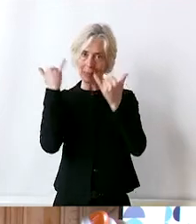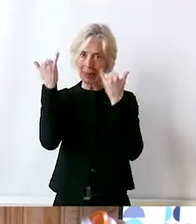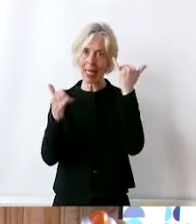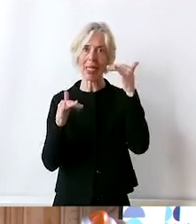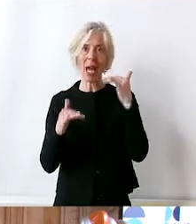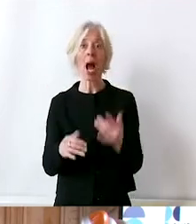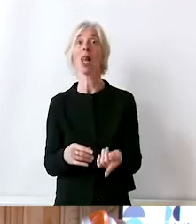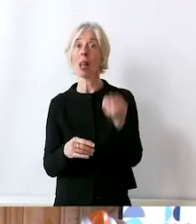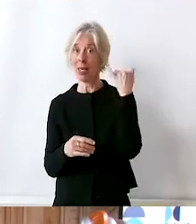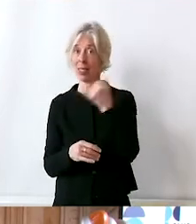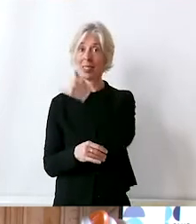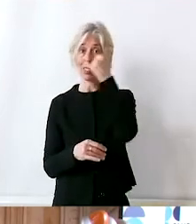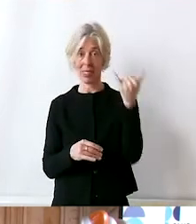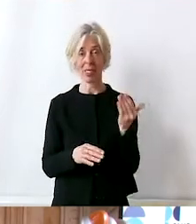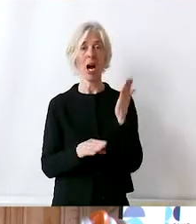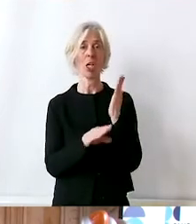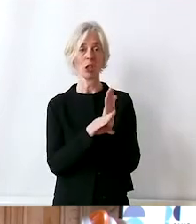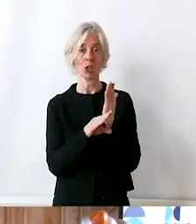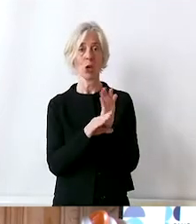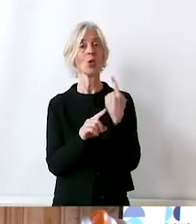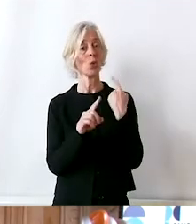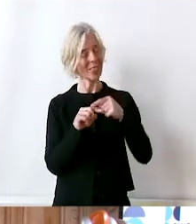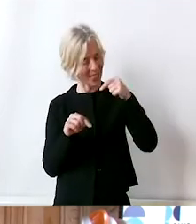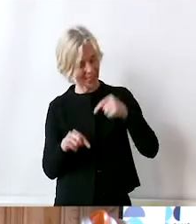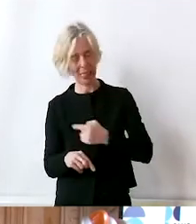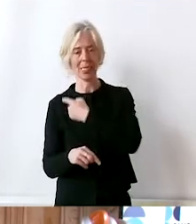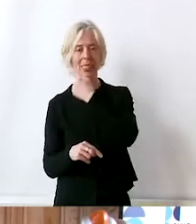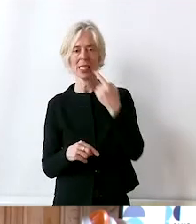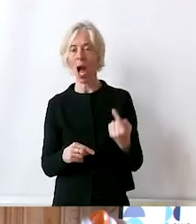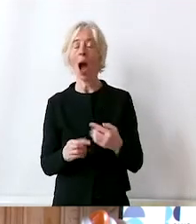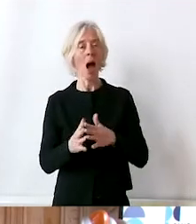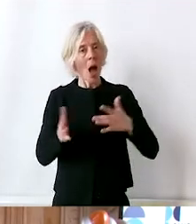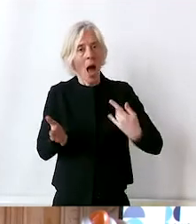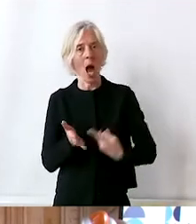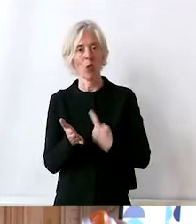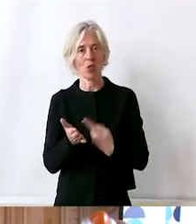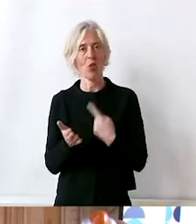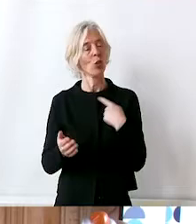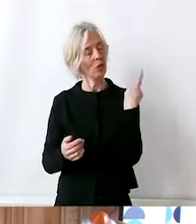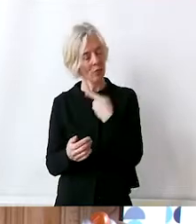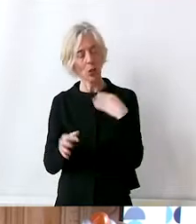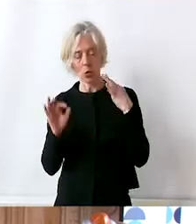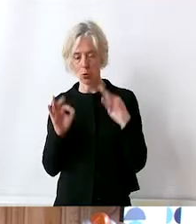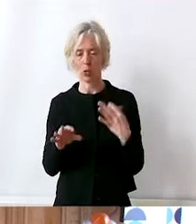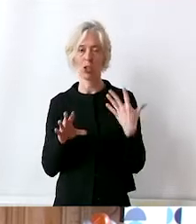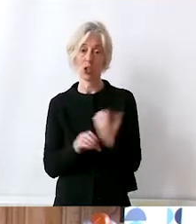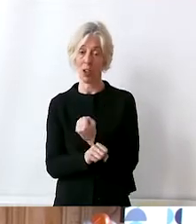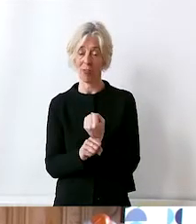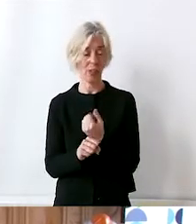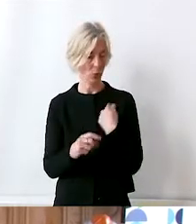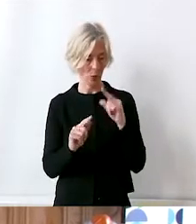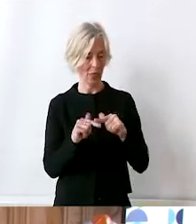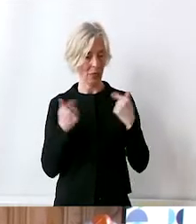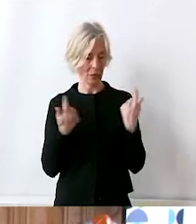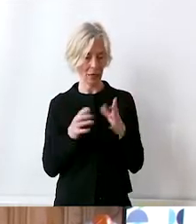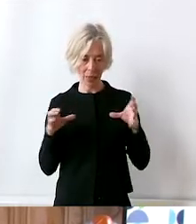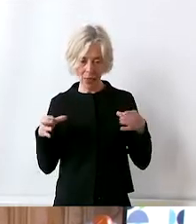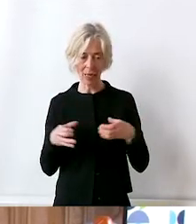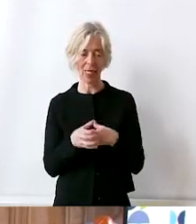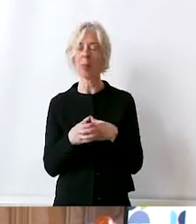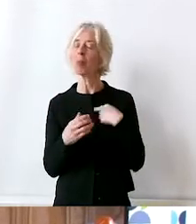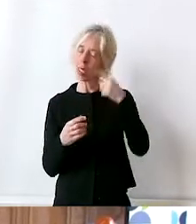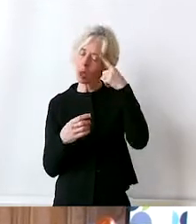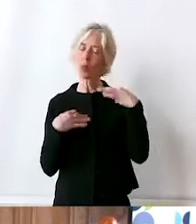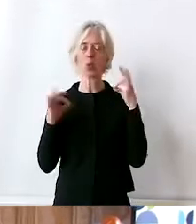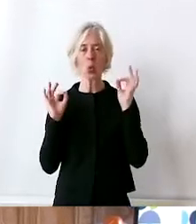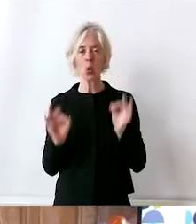neue, die dazukommen, die wir super gemanagt haben. Und da bin ich sehr stolz auf das ganze Team, dass wir da so gut unterwegs